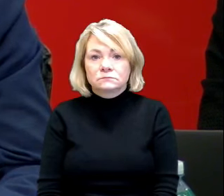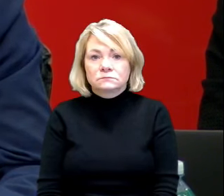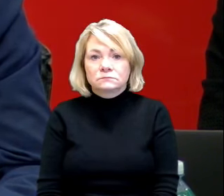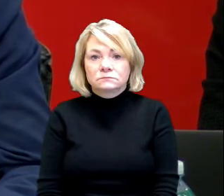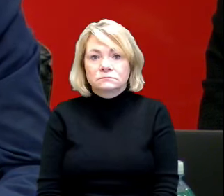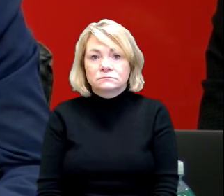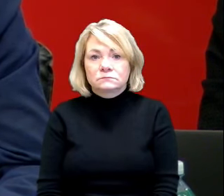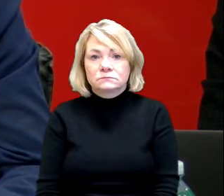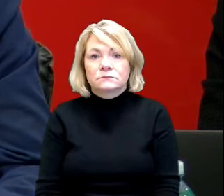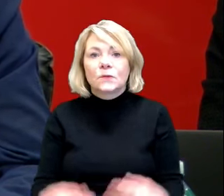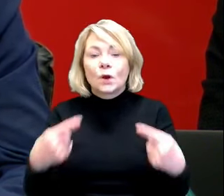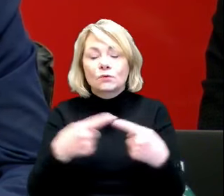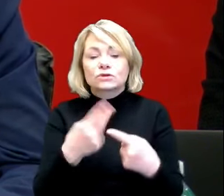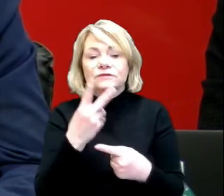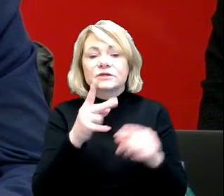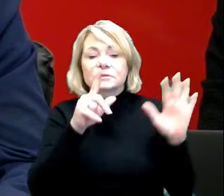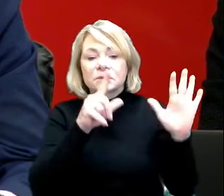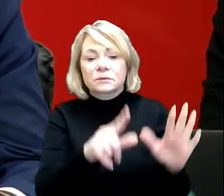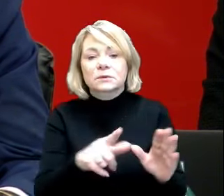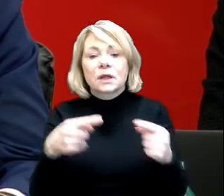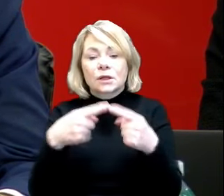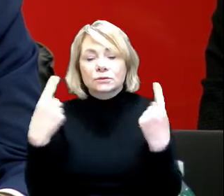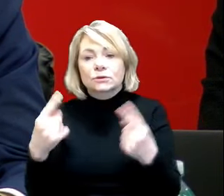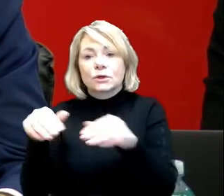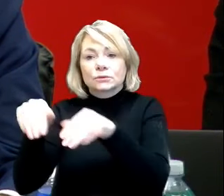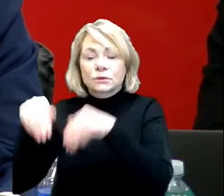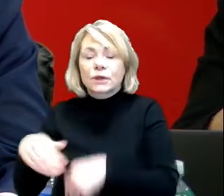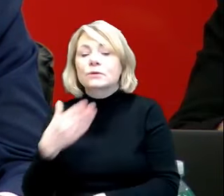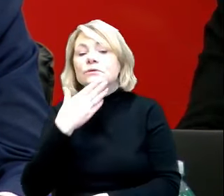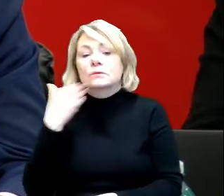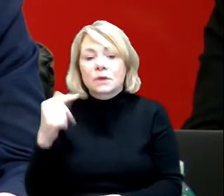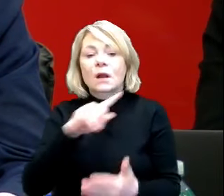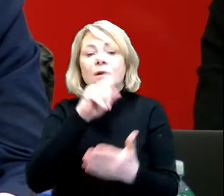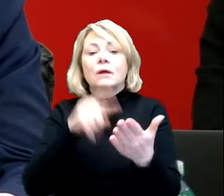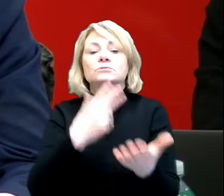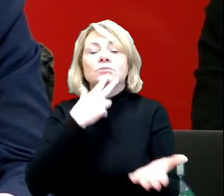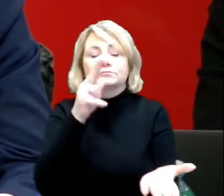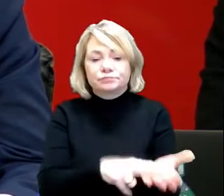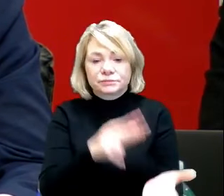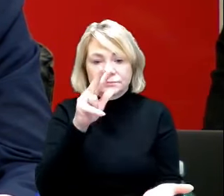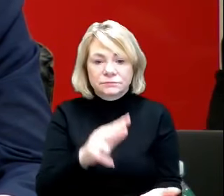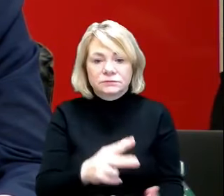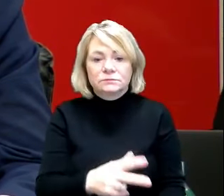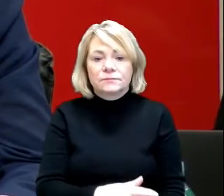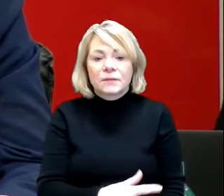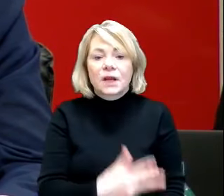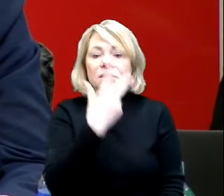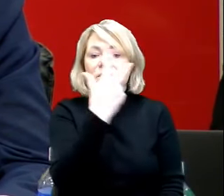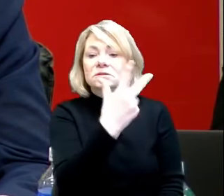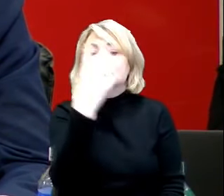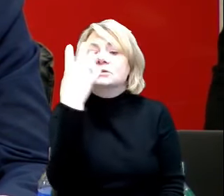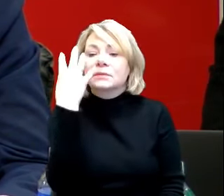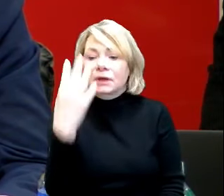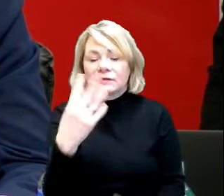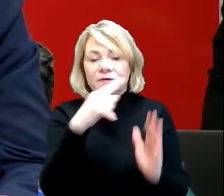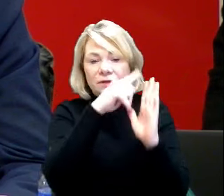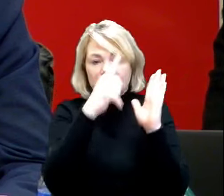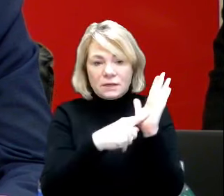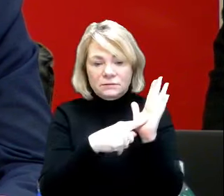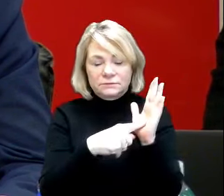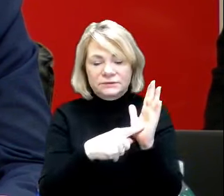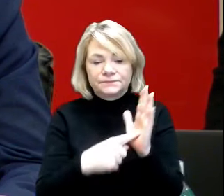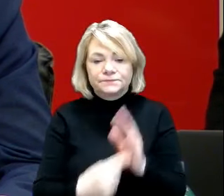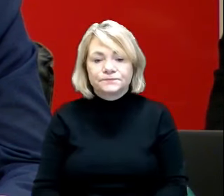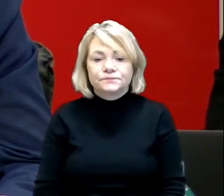už 27 prieš ir susilaikiusių nėra klausimui pritarta 34 darbotvarkės klausimas